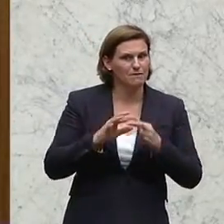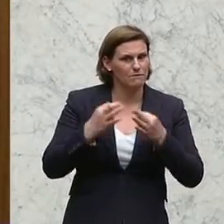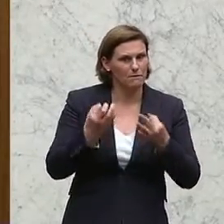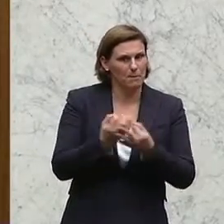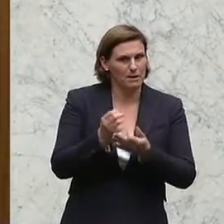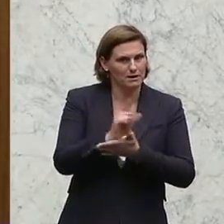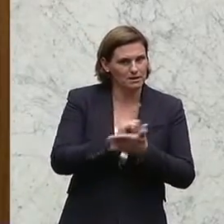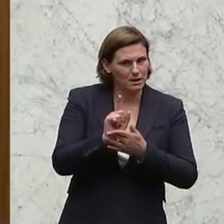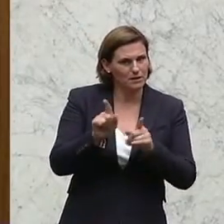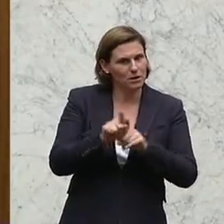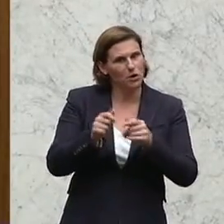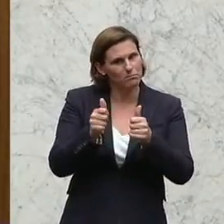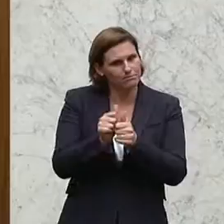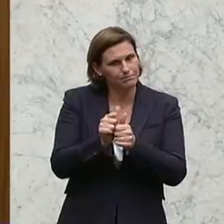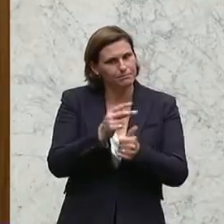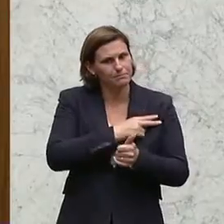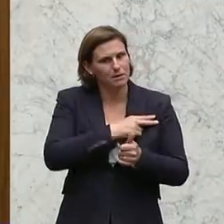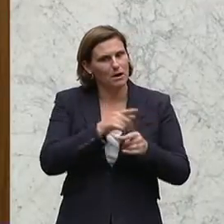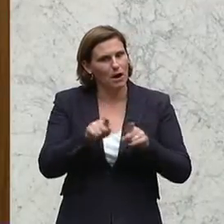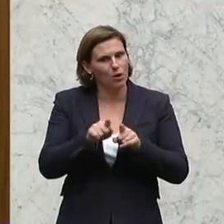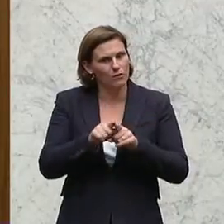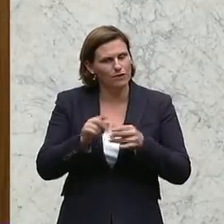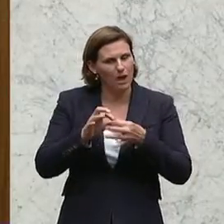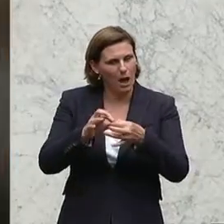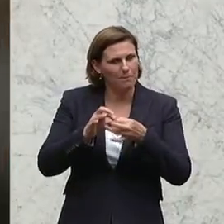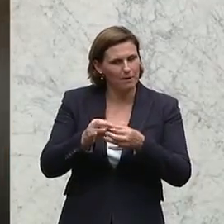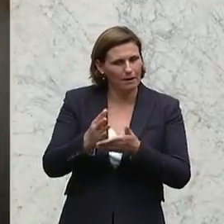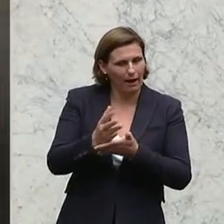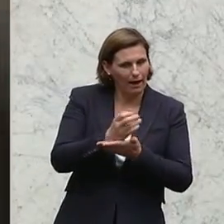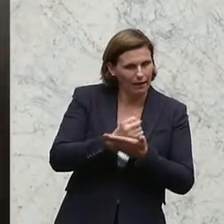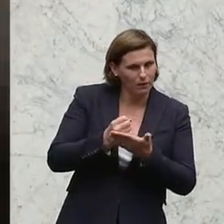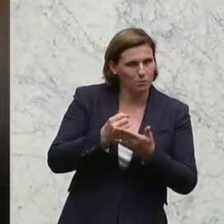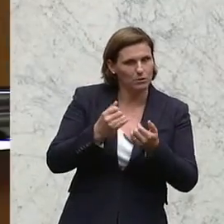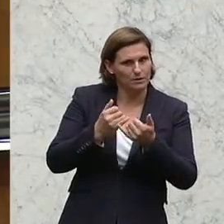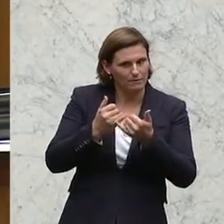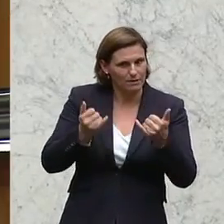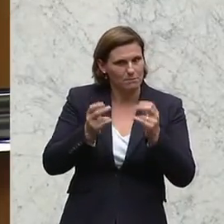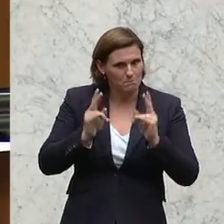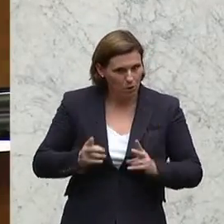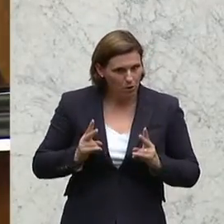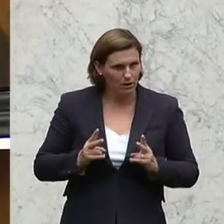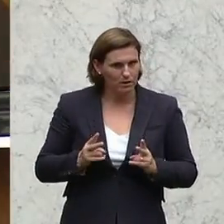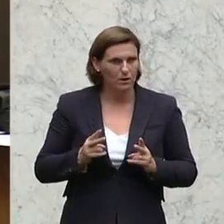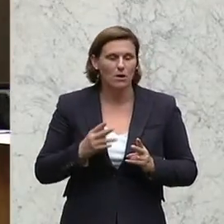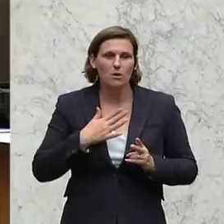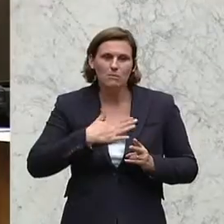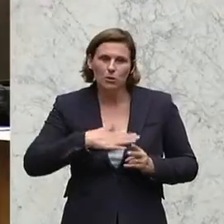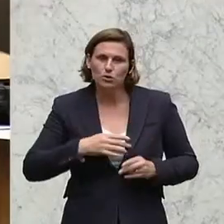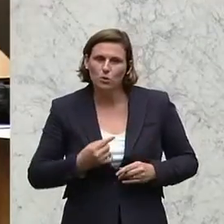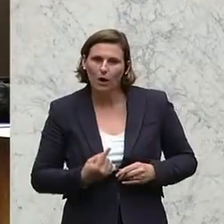der Partnerschaftsbonus im einkommensabhängigen Kinderbetreuungsgeld ermöglicht wird. Und ich möchte nur noch eines